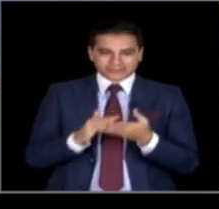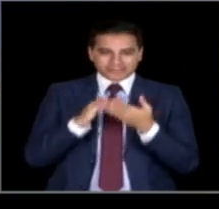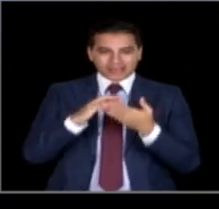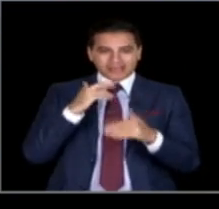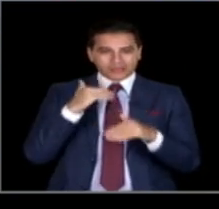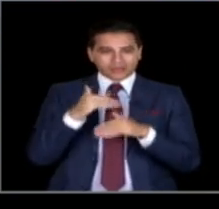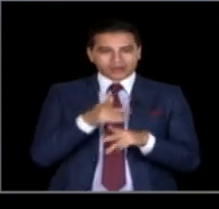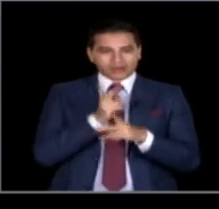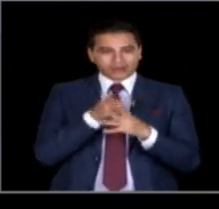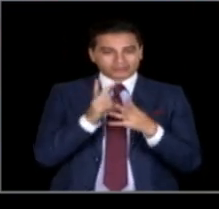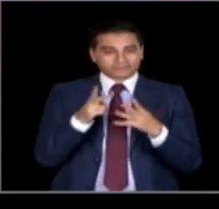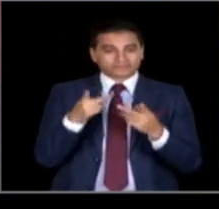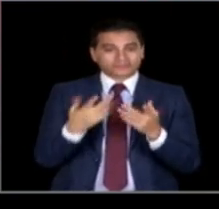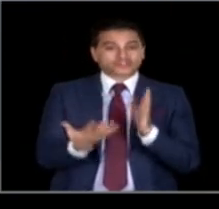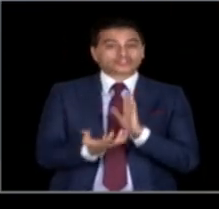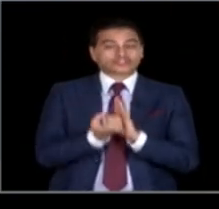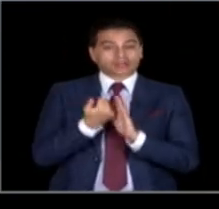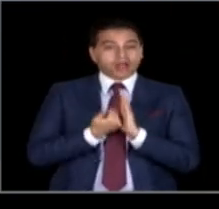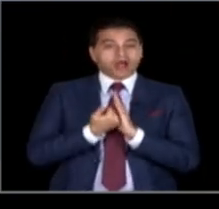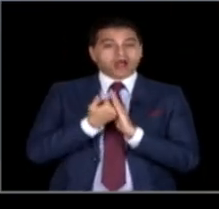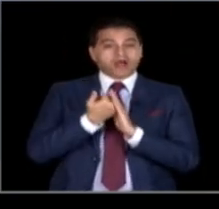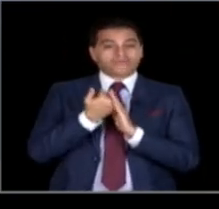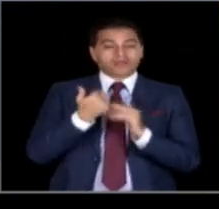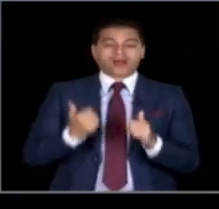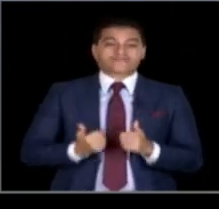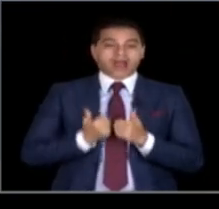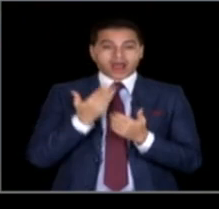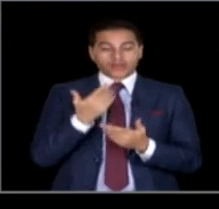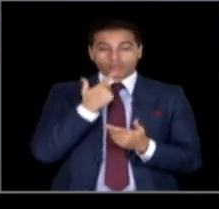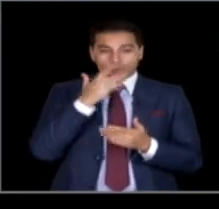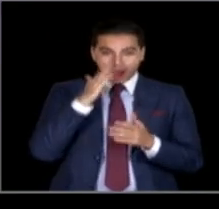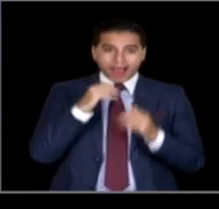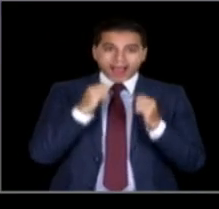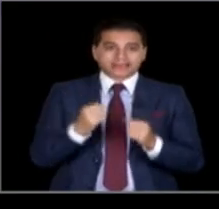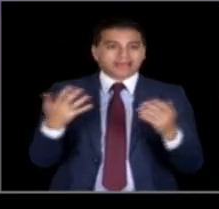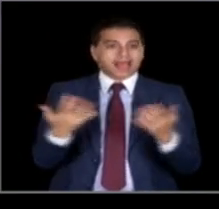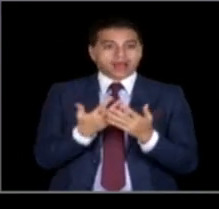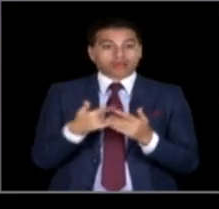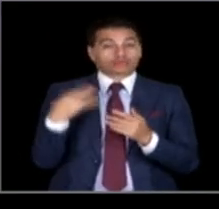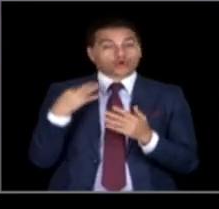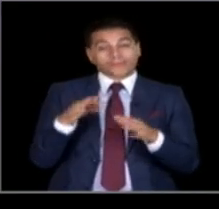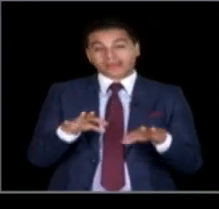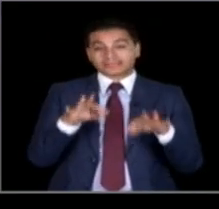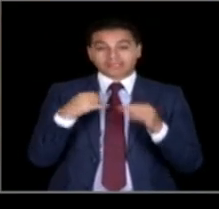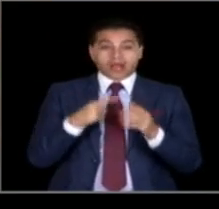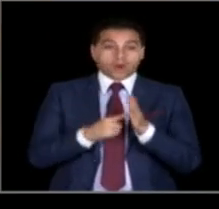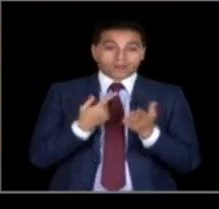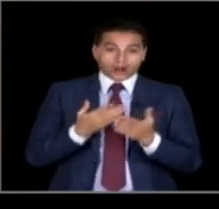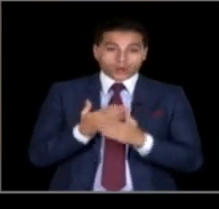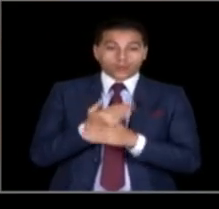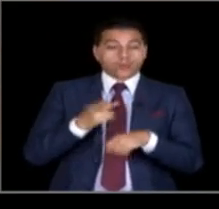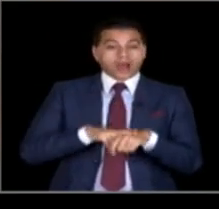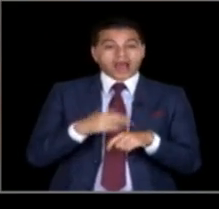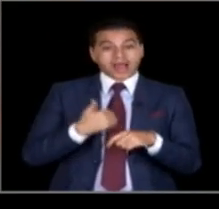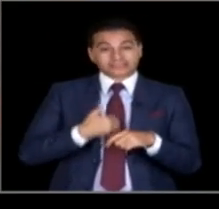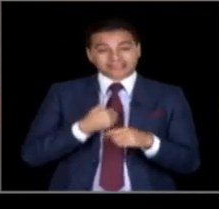عندهم قدرات غير عادية ان هم يطوروا من نفسهم ويقولوا ان هم قد اي حاجة. تجربة جديدة بالنسبة لي، أول مرة أخدها، وعشان